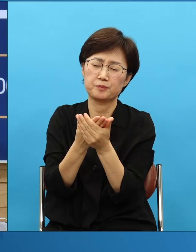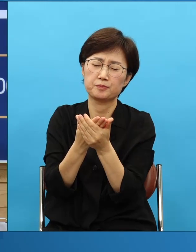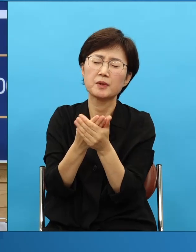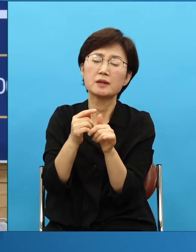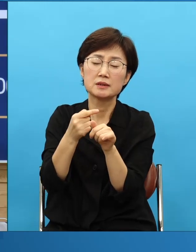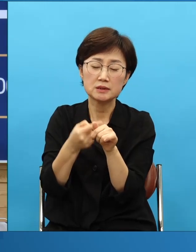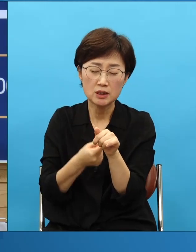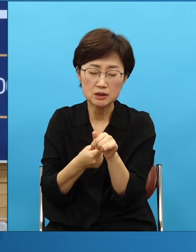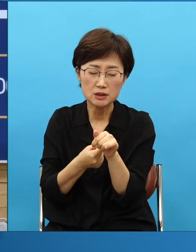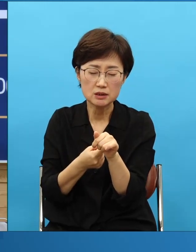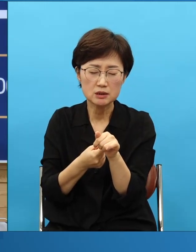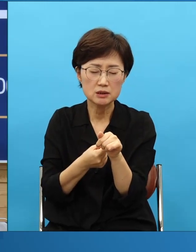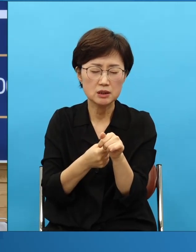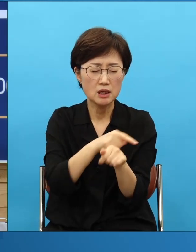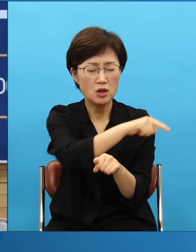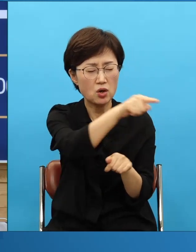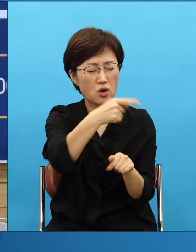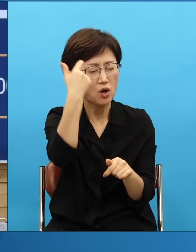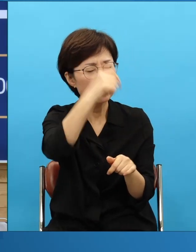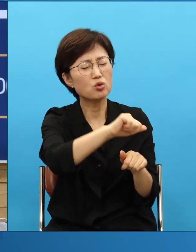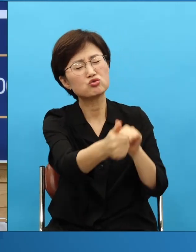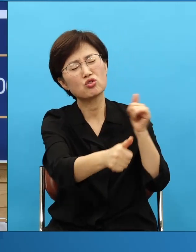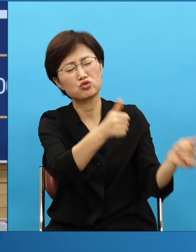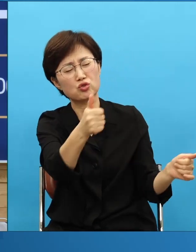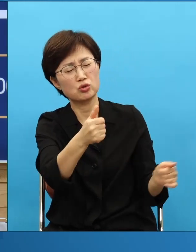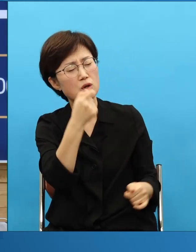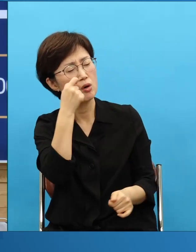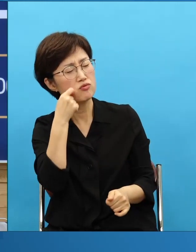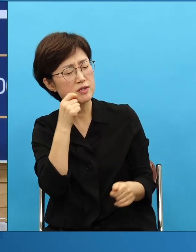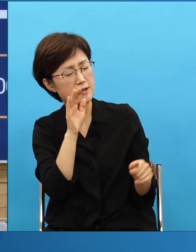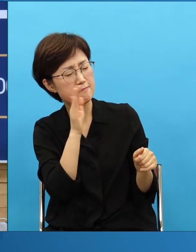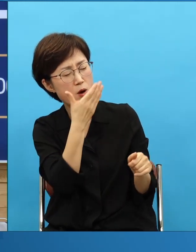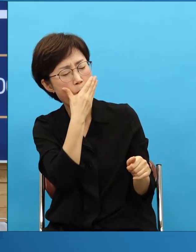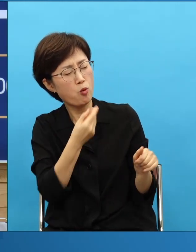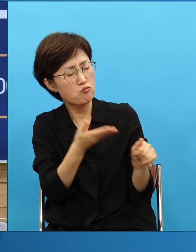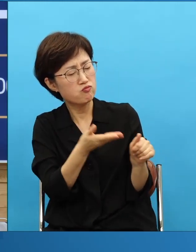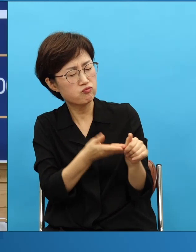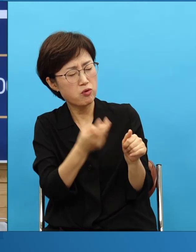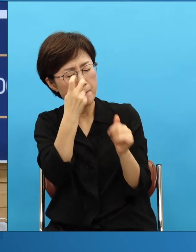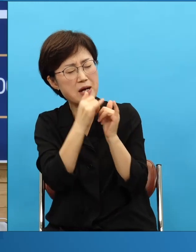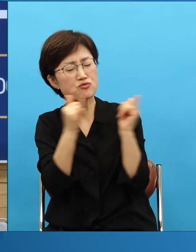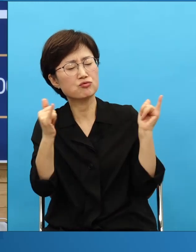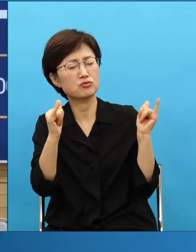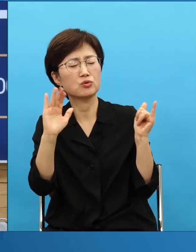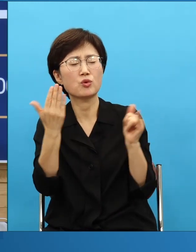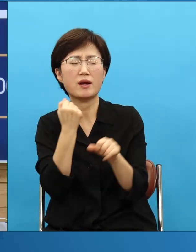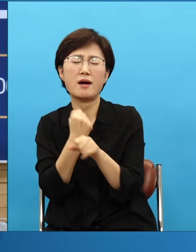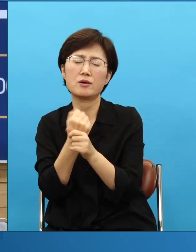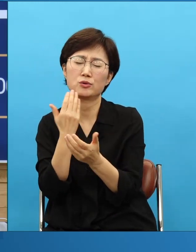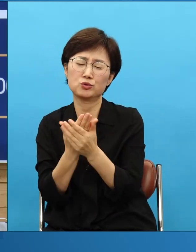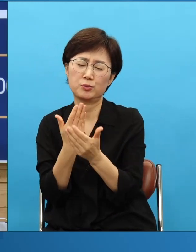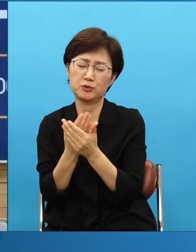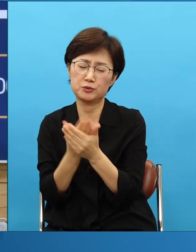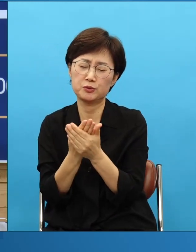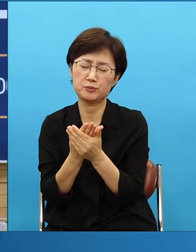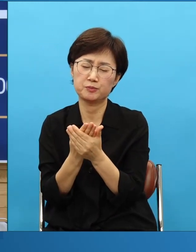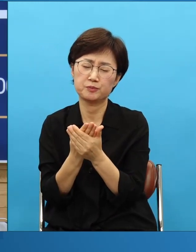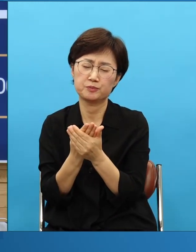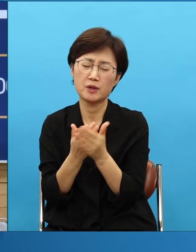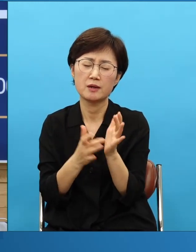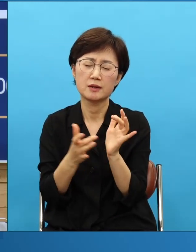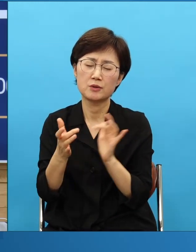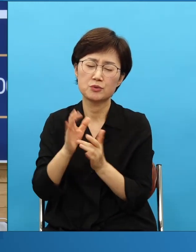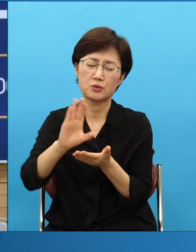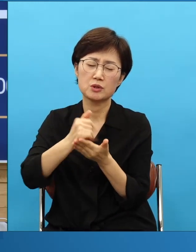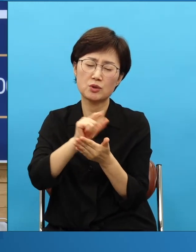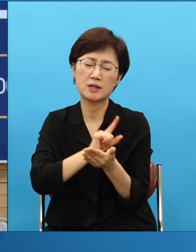그래서 죽어가는 현장 살리는 파수꾼으로 세워주옵소서. And may you raise us up as the watchmen to save those who are dying in the field. 예수